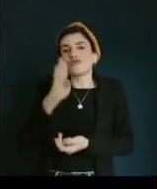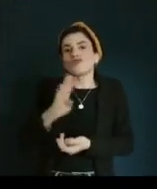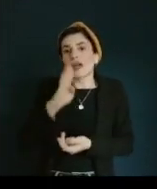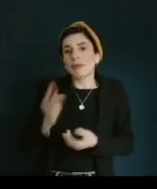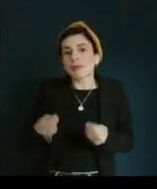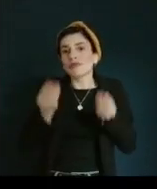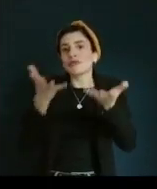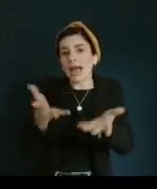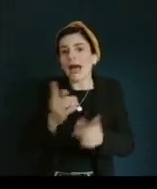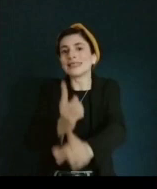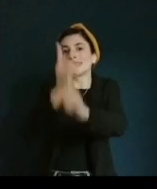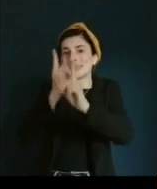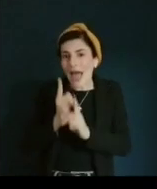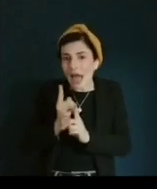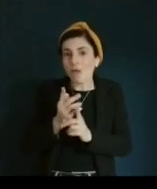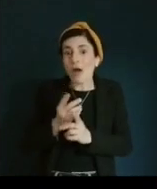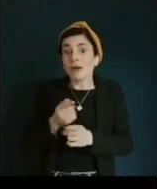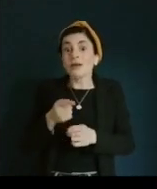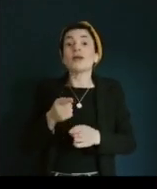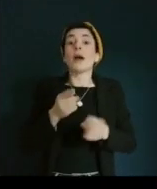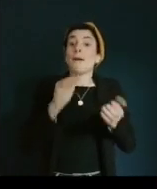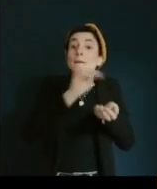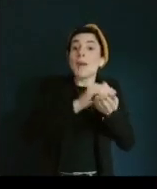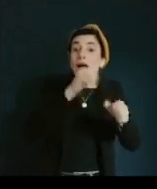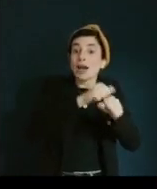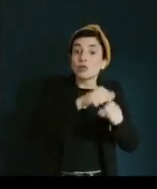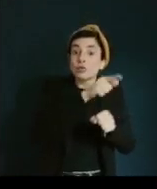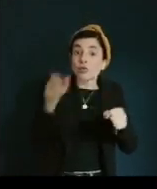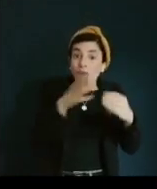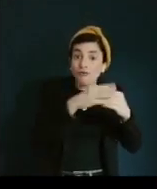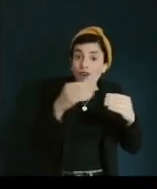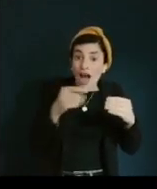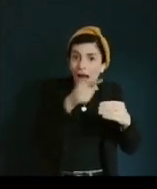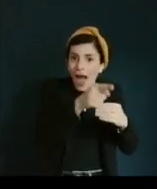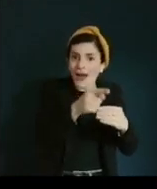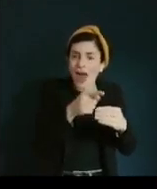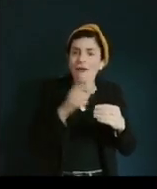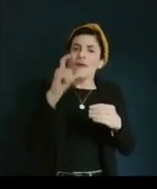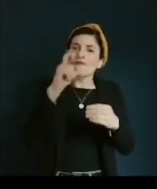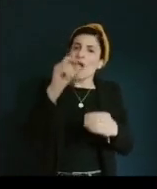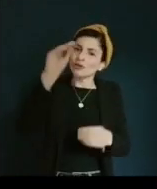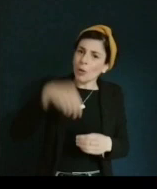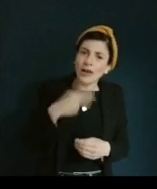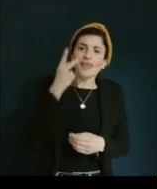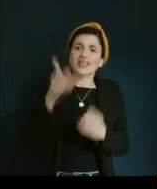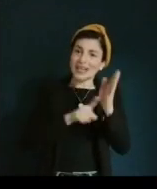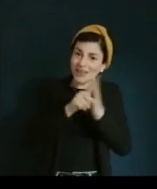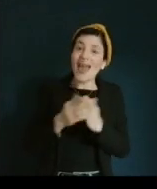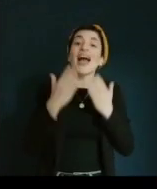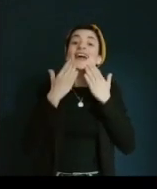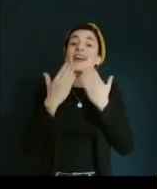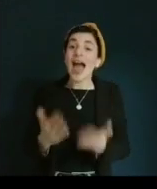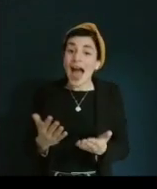semplici suggerimenti che vi ho dato e se lo fate mettetemi la foto del vostro risultato. Grazie anche oggi